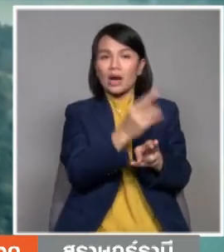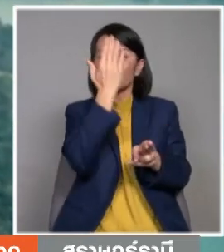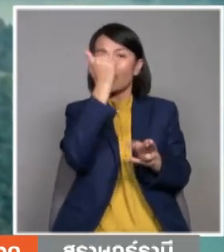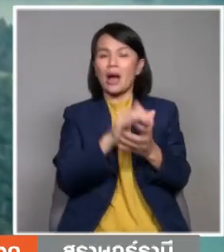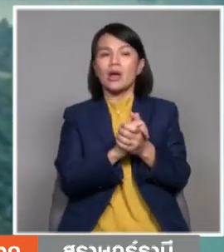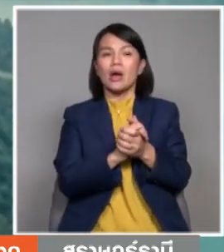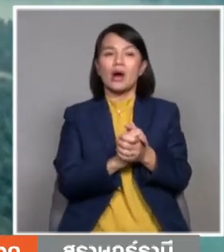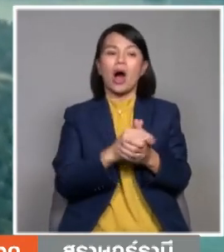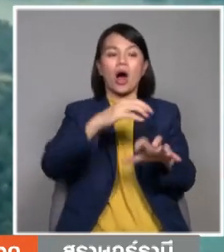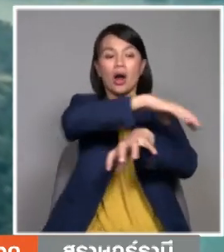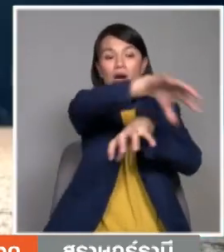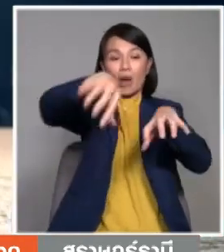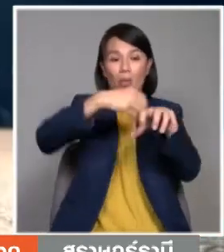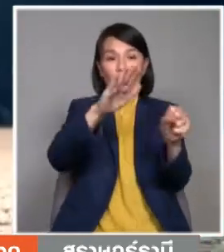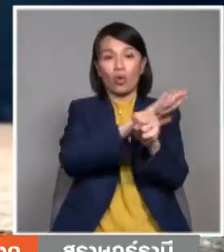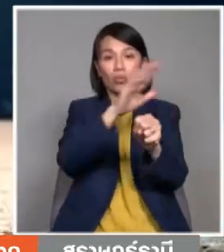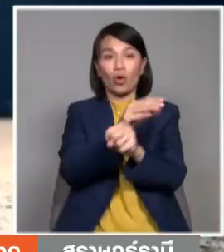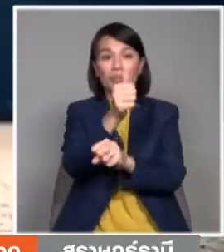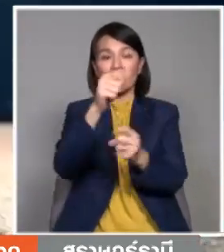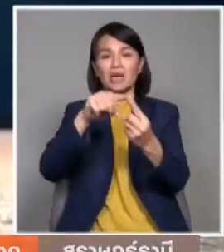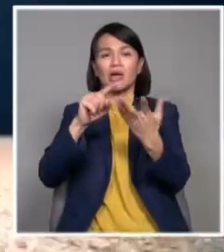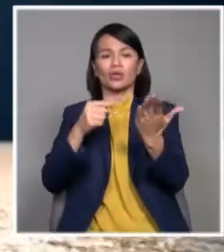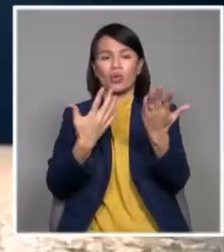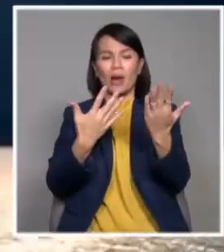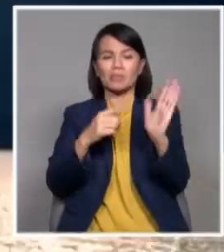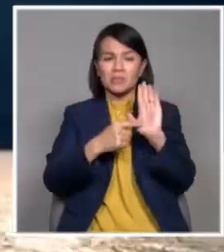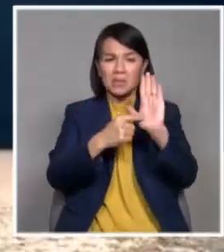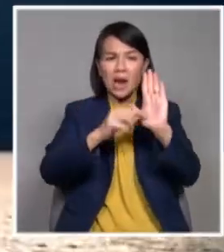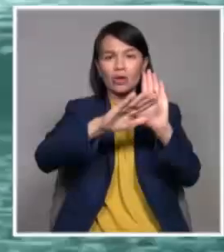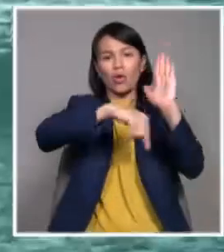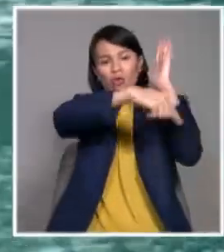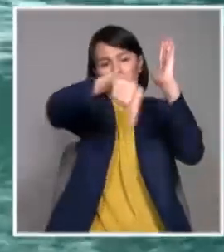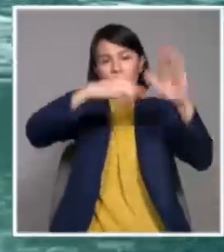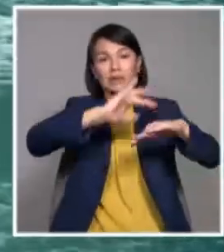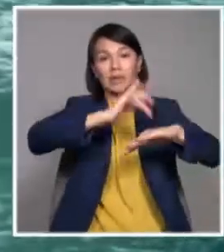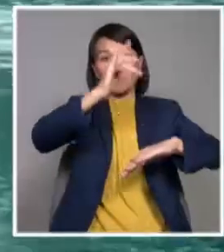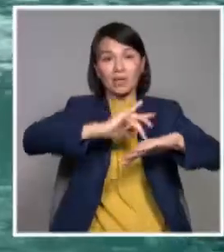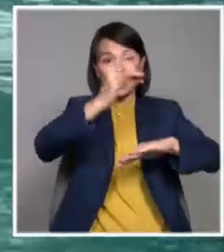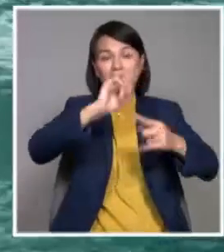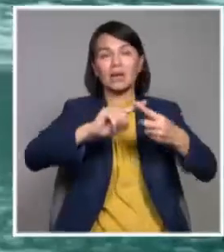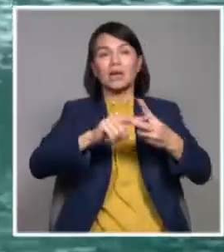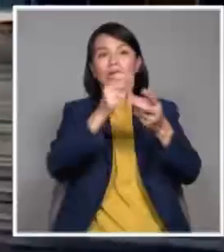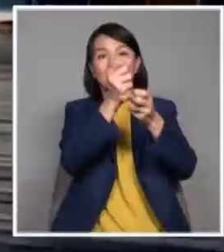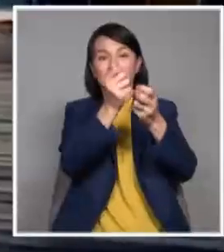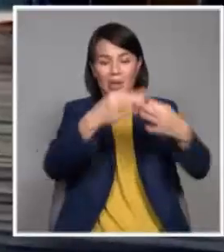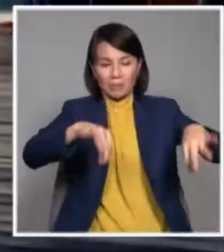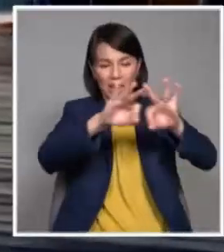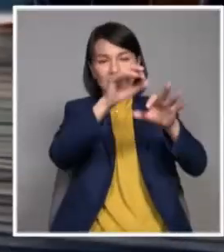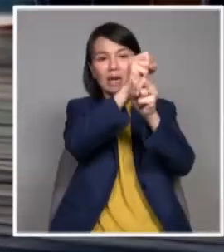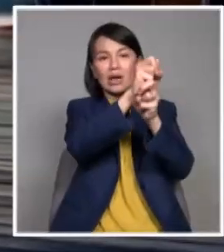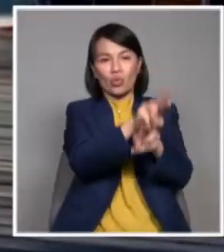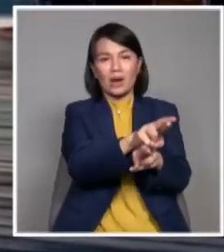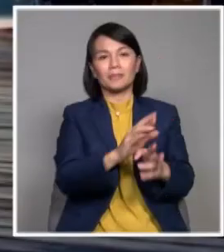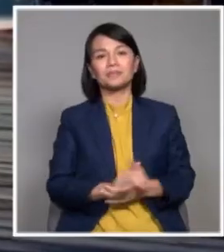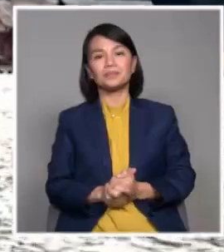สมบูรณ์ทางนิเวศความเป็นตัวแทนของภูมิภาคความเป็นธรรมชาติและความสำคัญต่อการอนุรักษ์ค่ะ